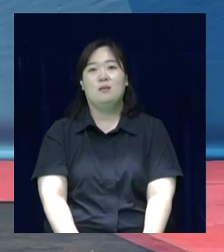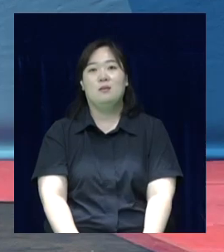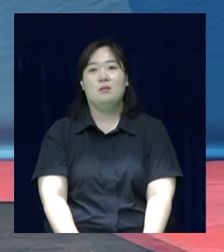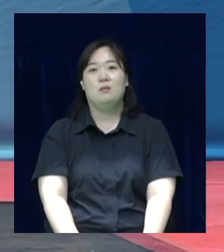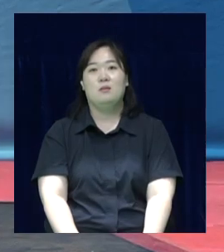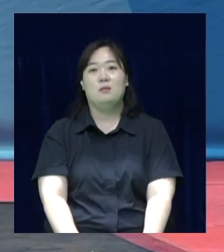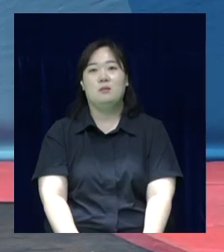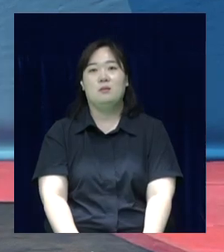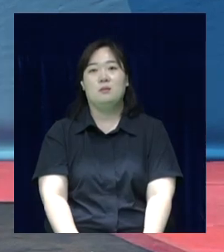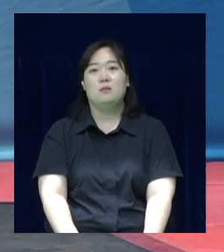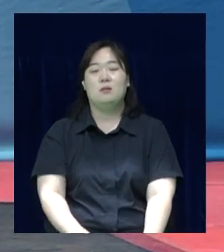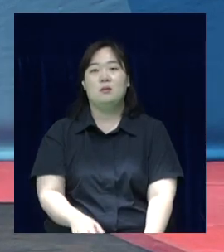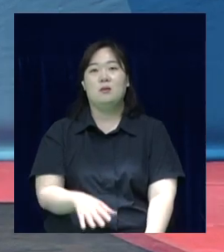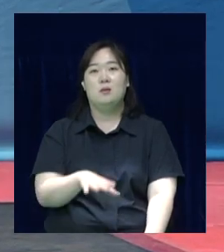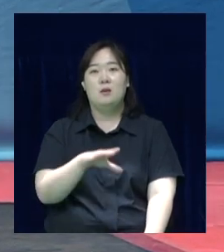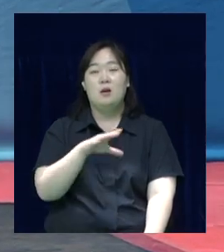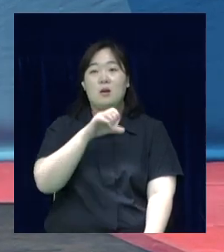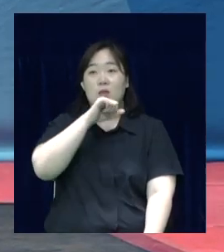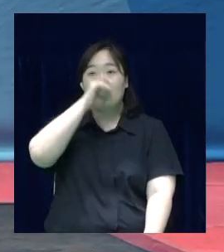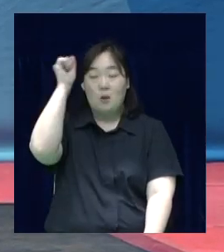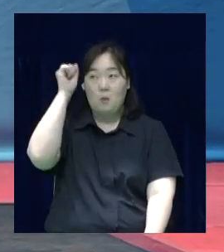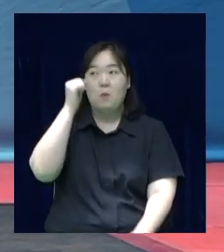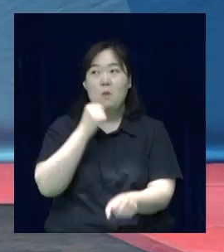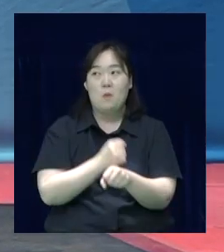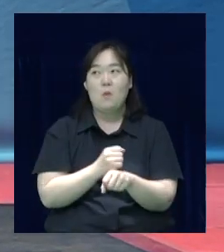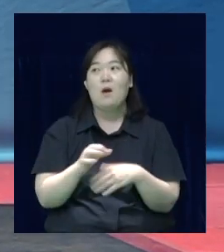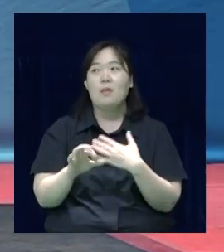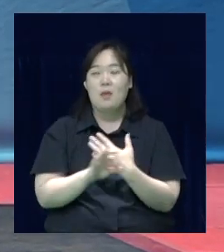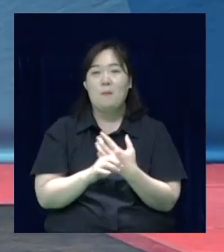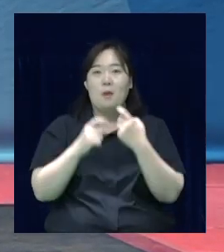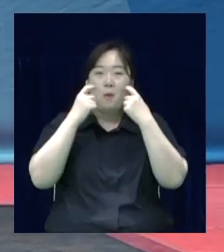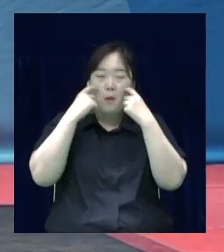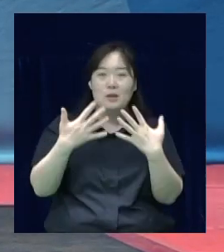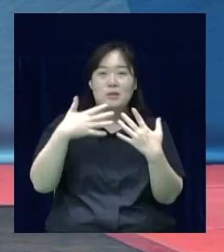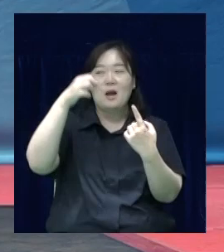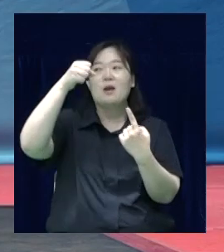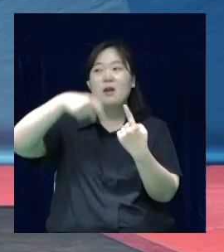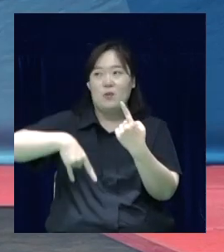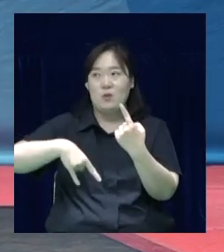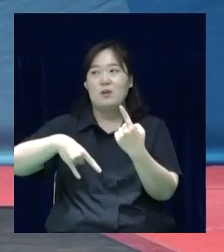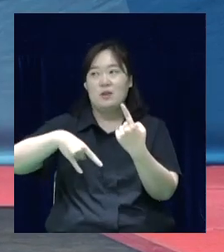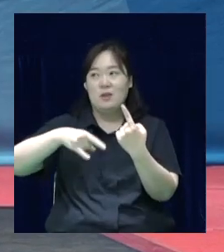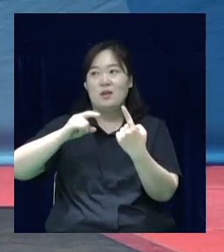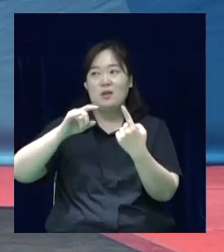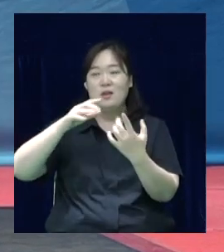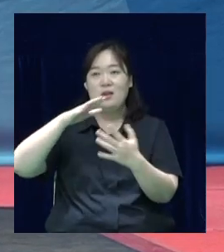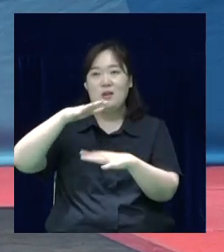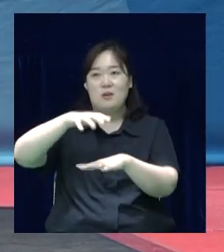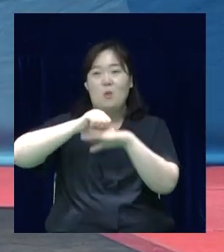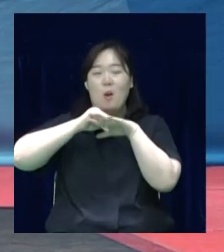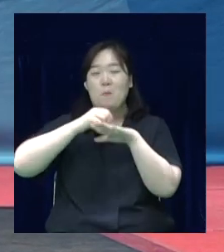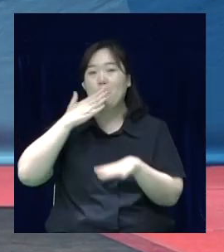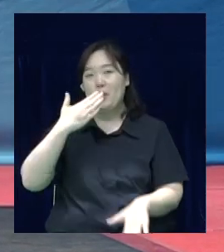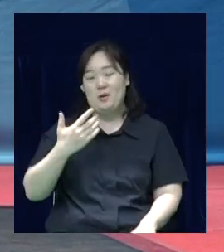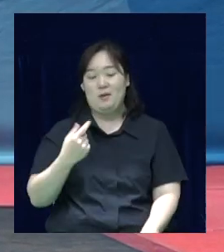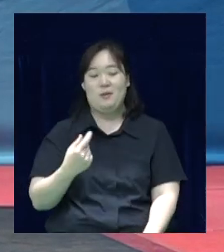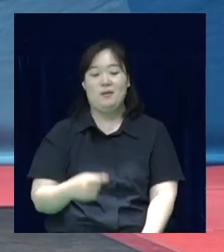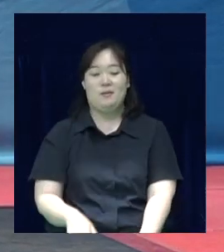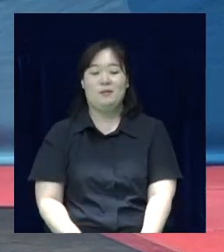140kg을 일단 성공을 시키게 되면은 확실하게 1위 자리를 차지하게 예. 되는 서진곤입니다.